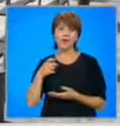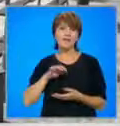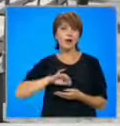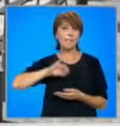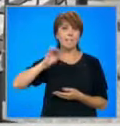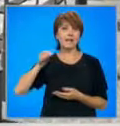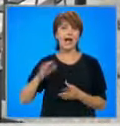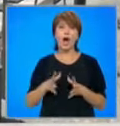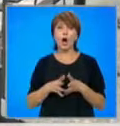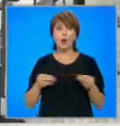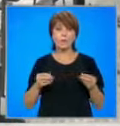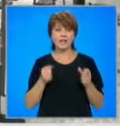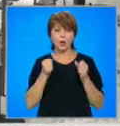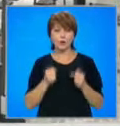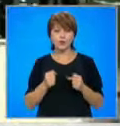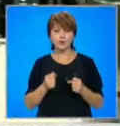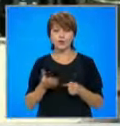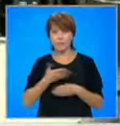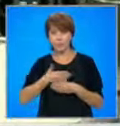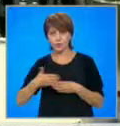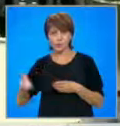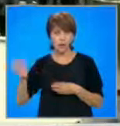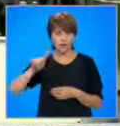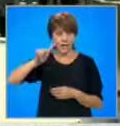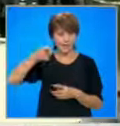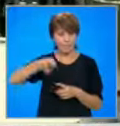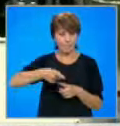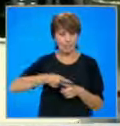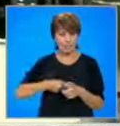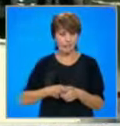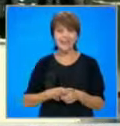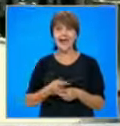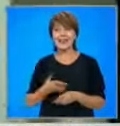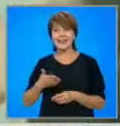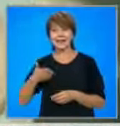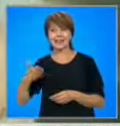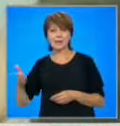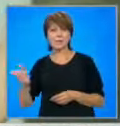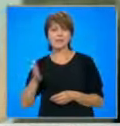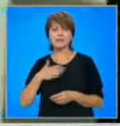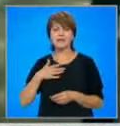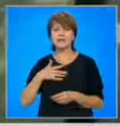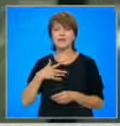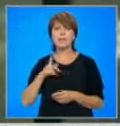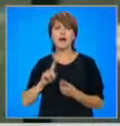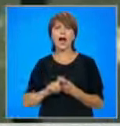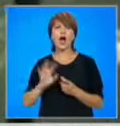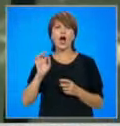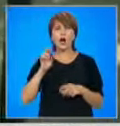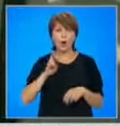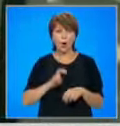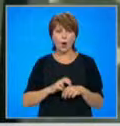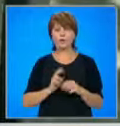Балканите. В Румъния очакват да продължи поне месец. На запад има горещ код за екстремни температури. Лекарите съветват всички да